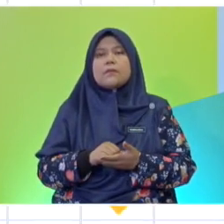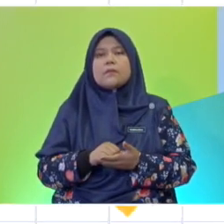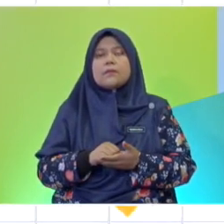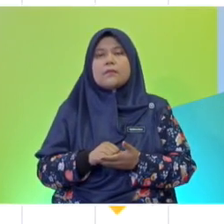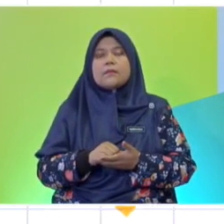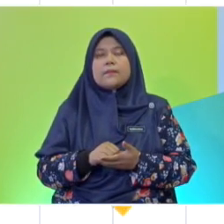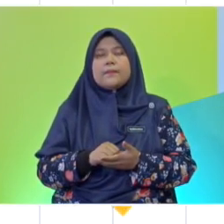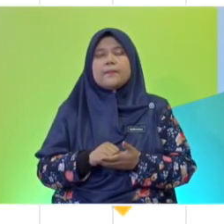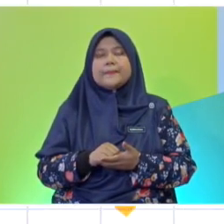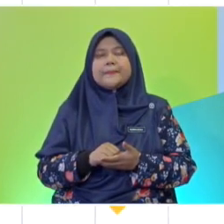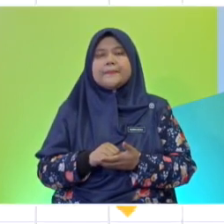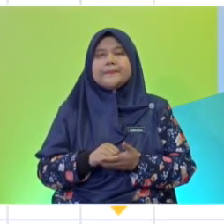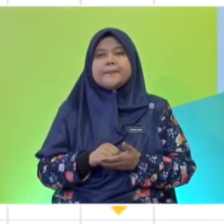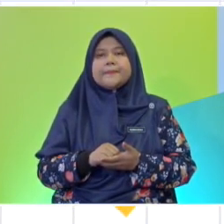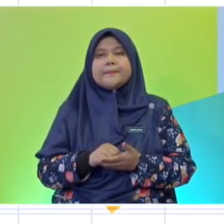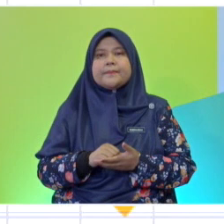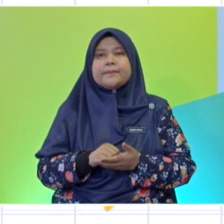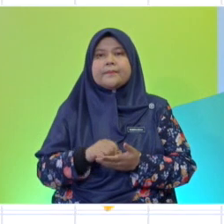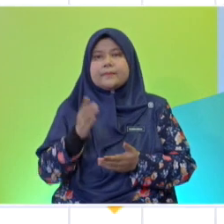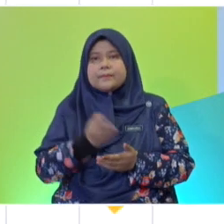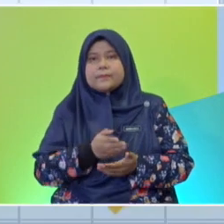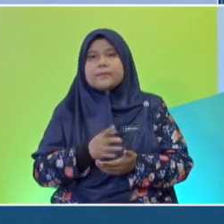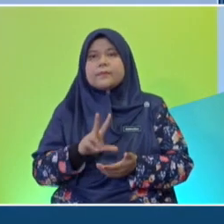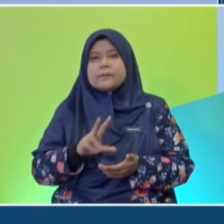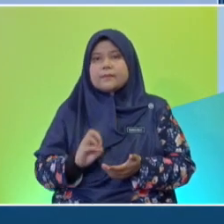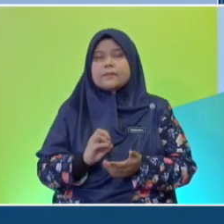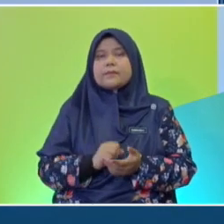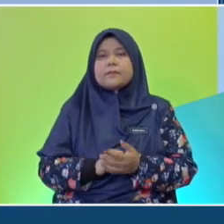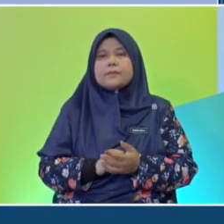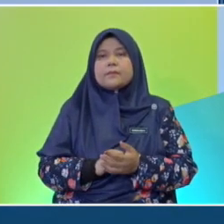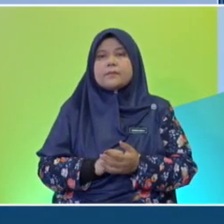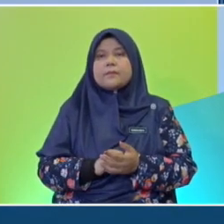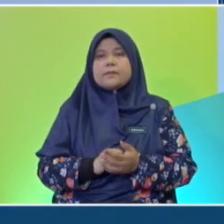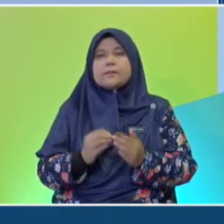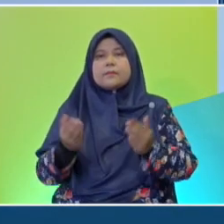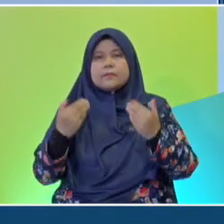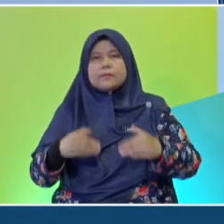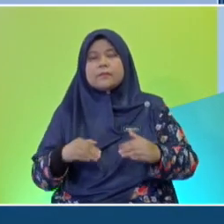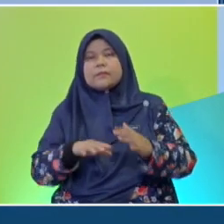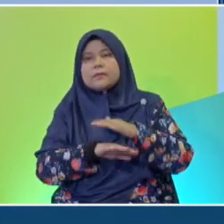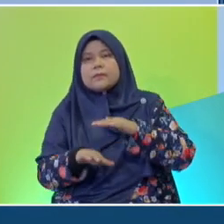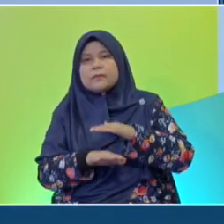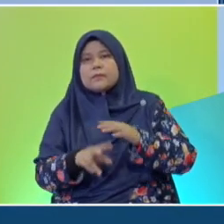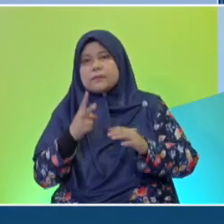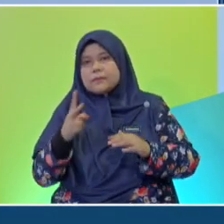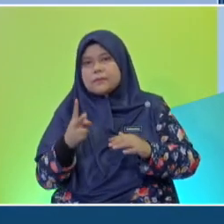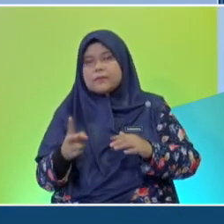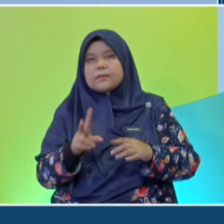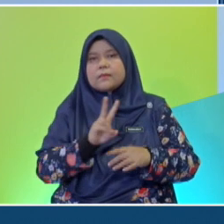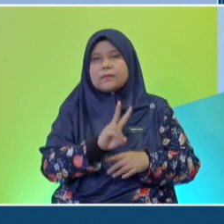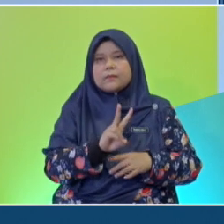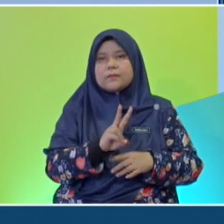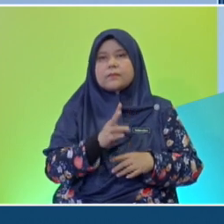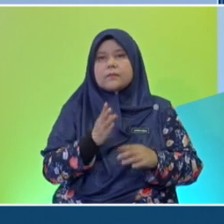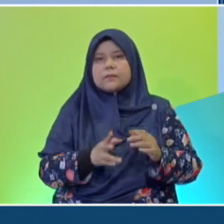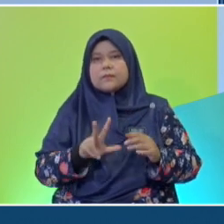oke dengan 30 km jadi caranya adalah kita lihat bawah tuh yang bawah itu terlihat 2 dengan 30 Jadi